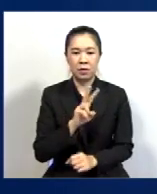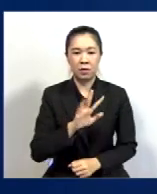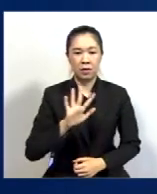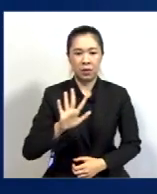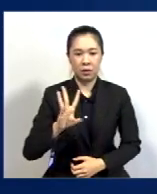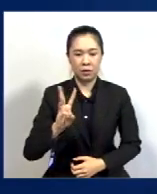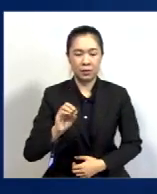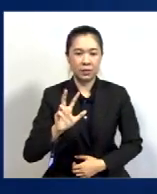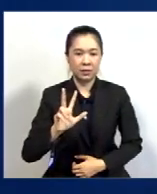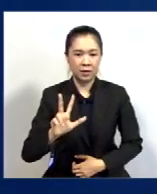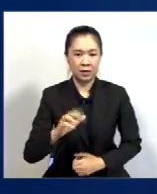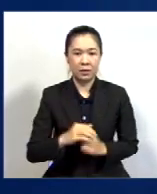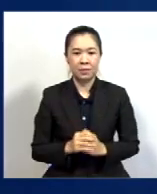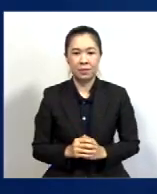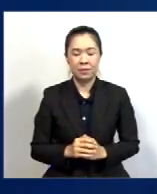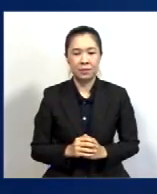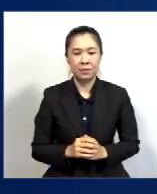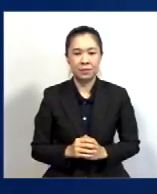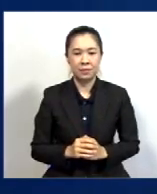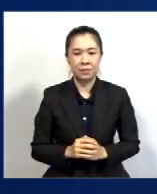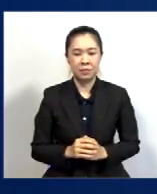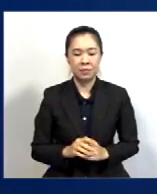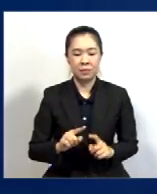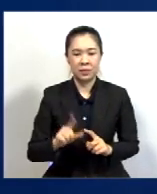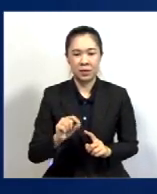1/2563ลงวันที่